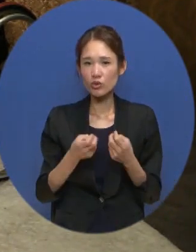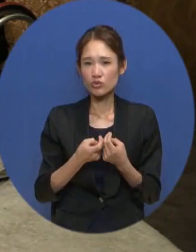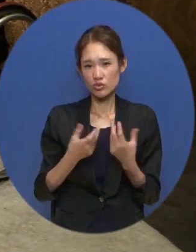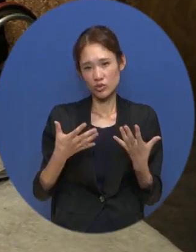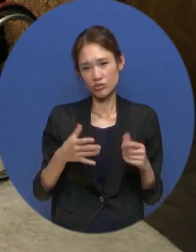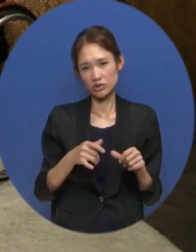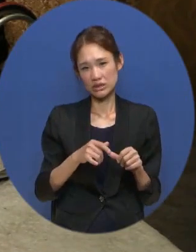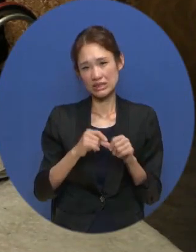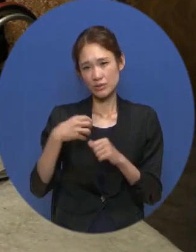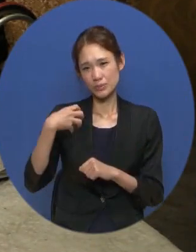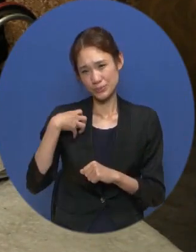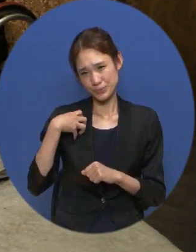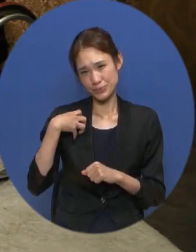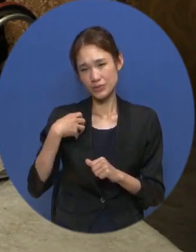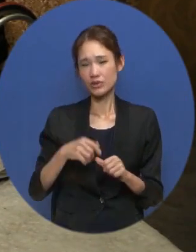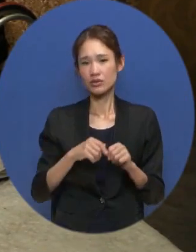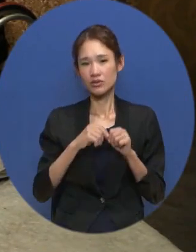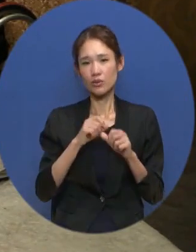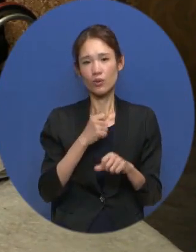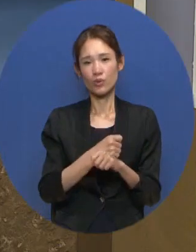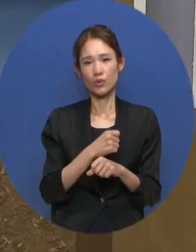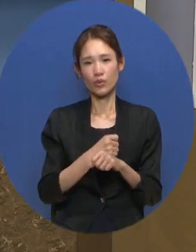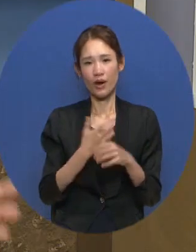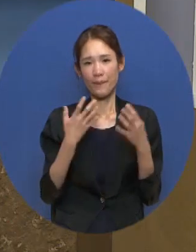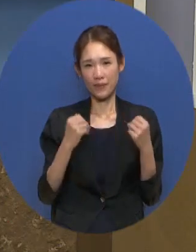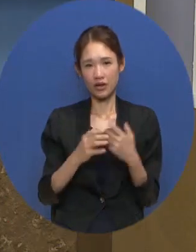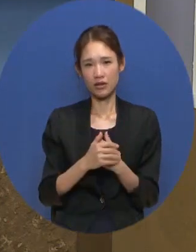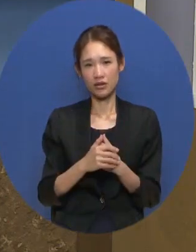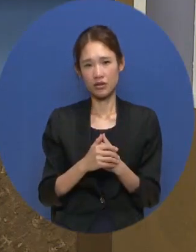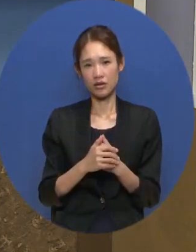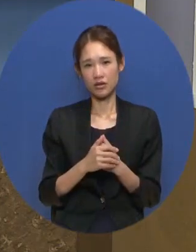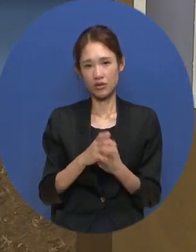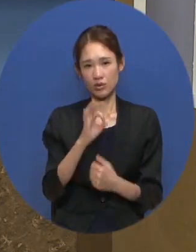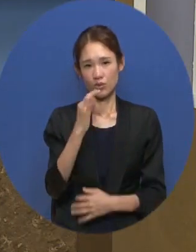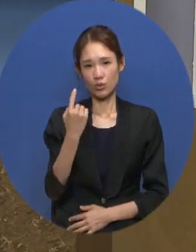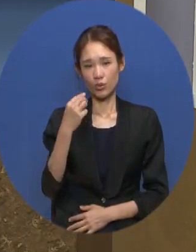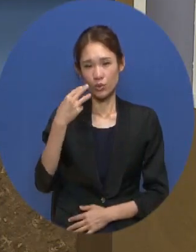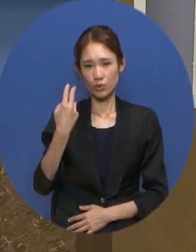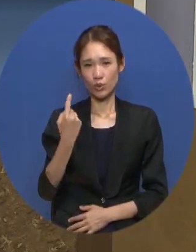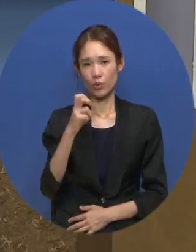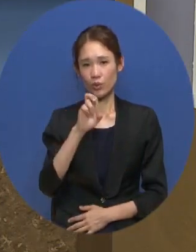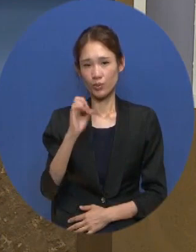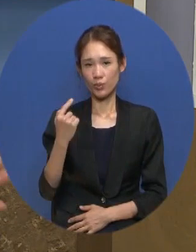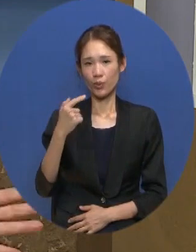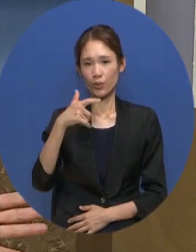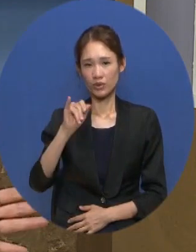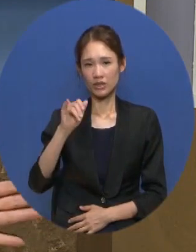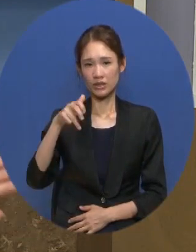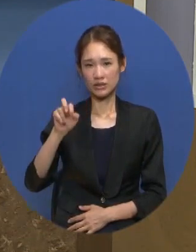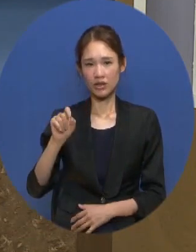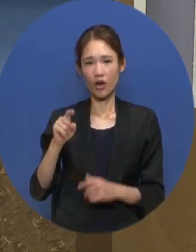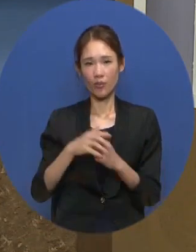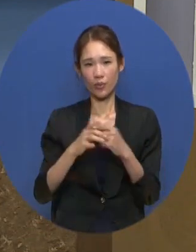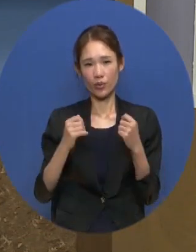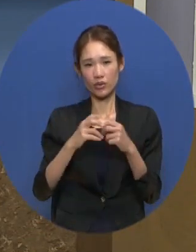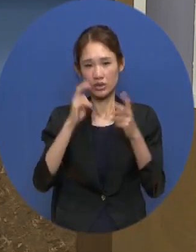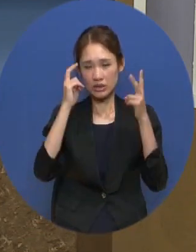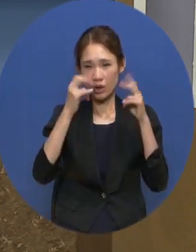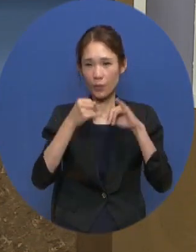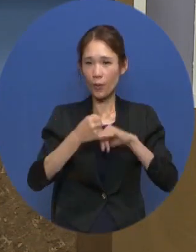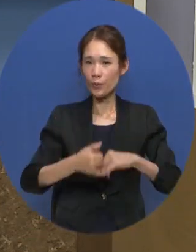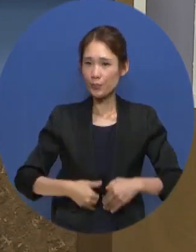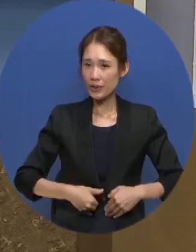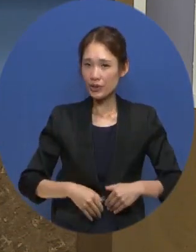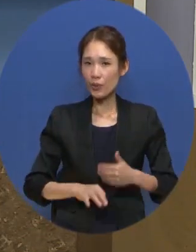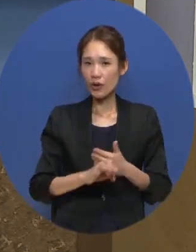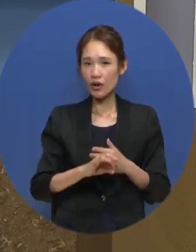의무 고용을 하는 기업도 많거든요. 그런데 이제 이 오토 모니터 같은 경우에는 기업에서도 필요에 의해서 이제